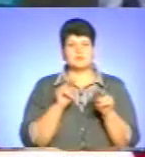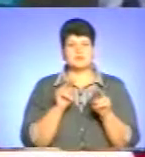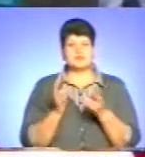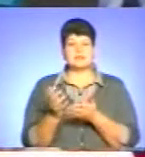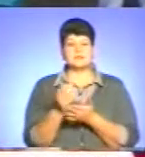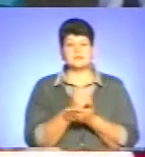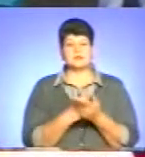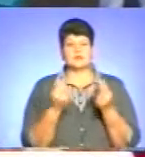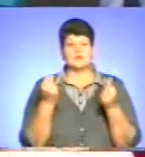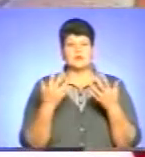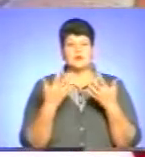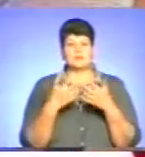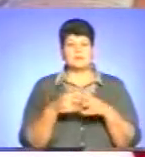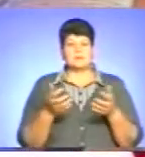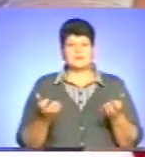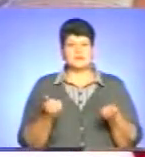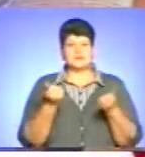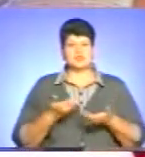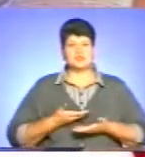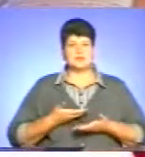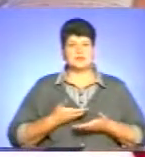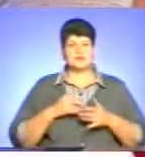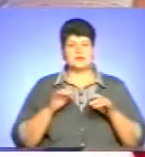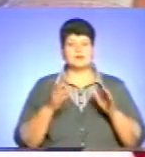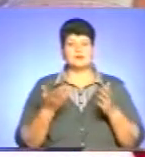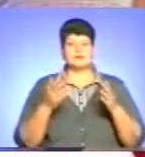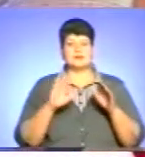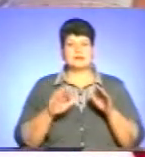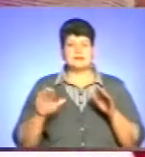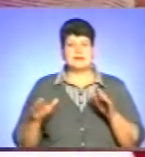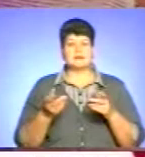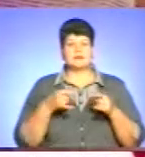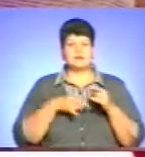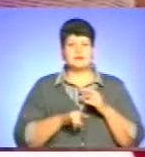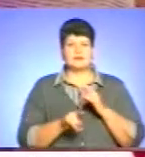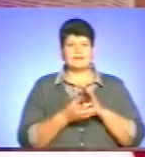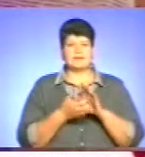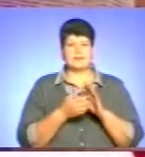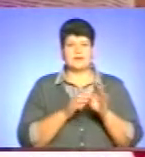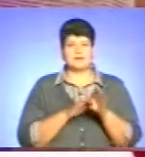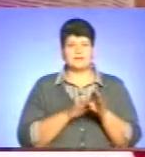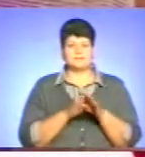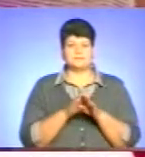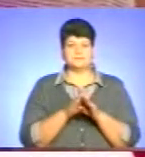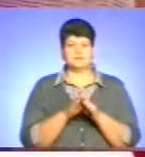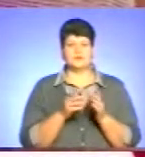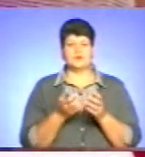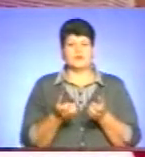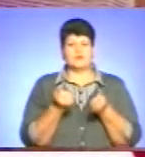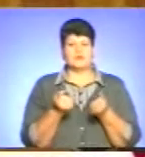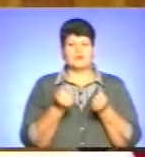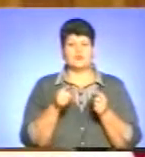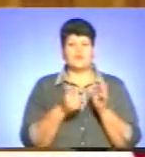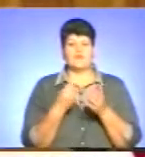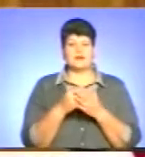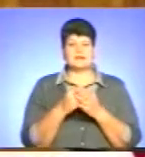на обладнання для підтримки життєдіяльності дітей, які народилися недоношеними. Його вартість – 300 тисяч